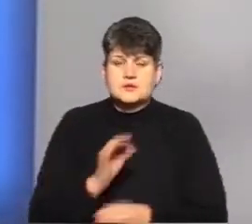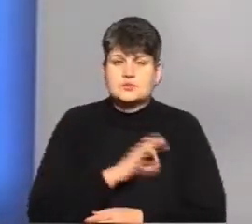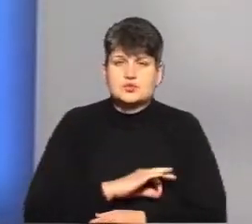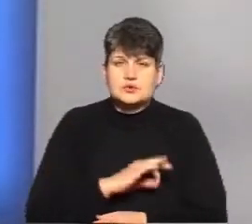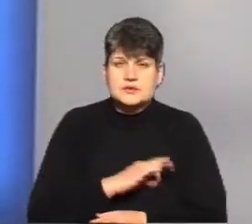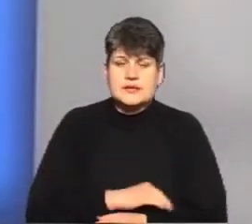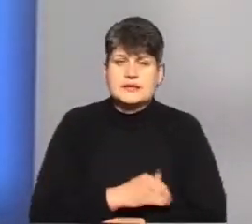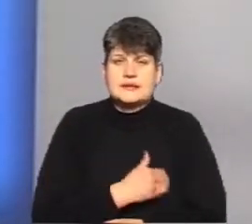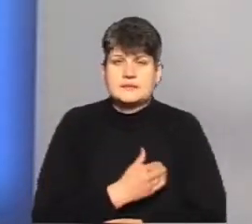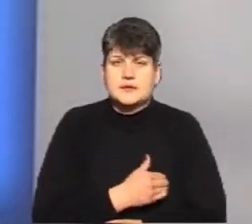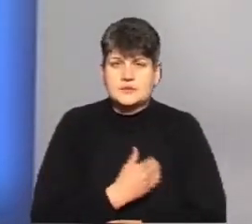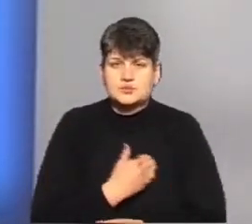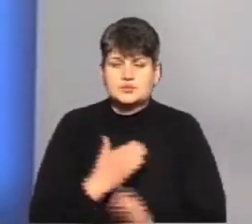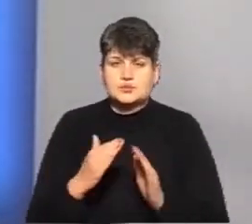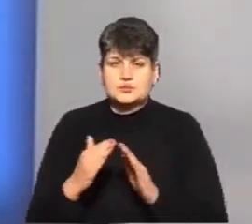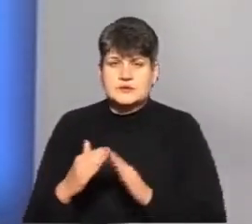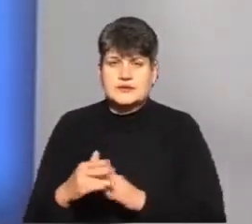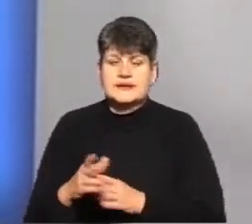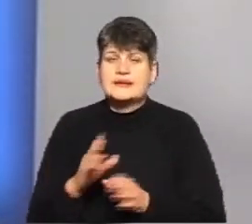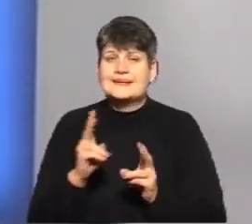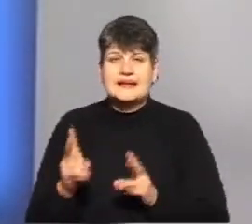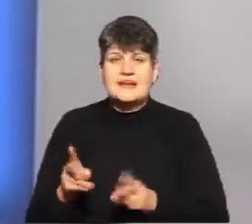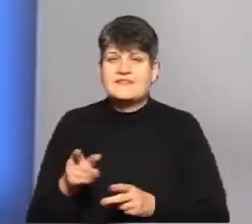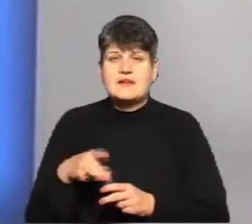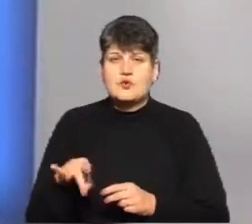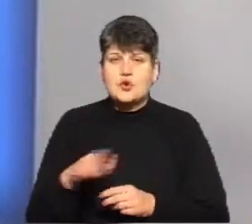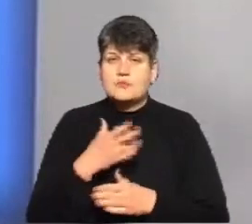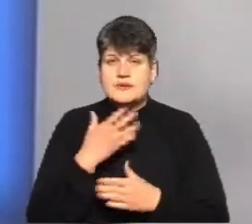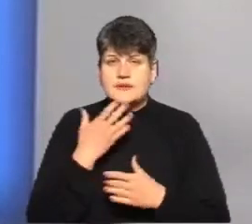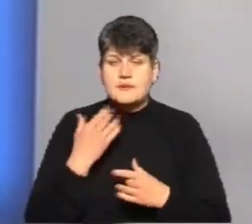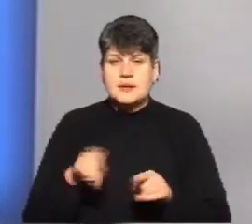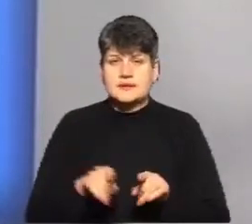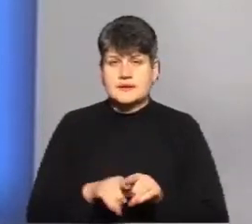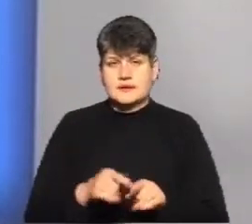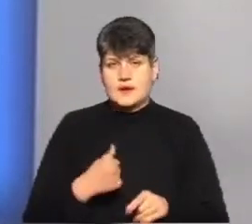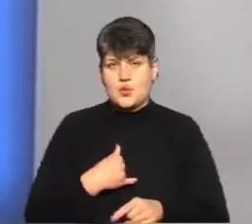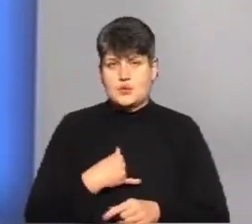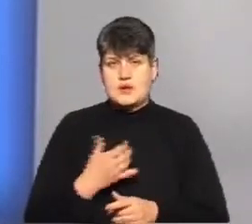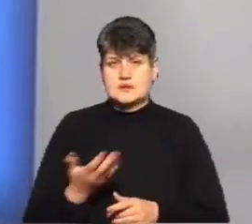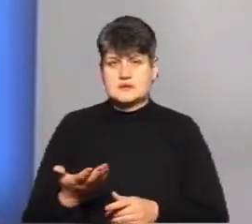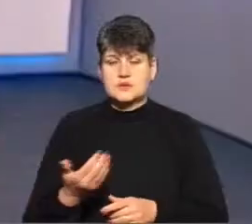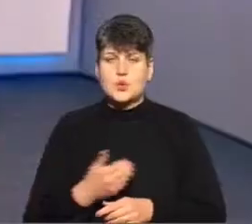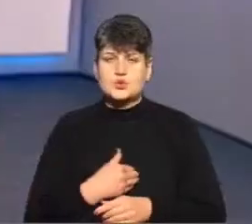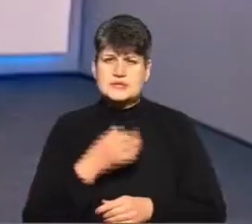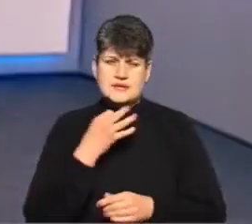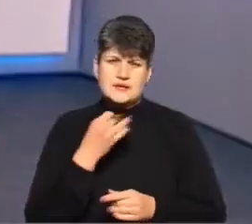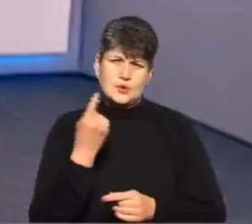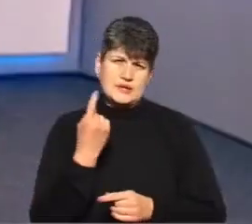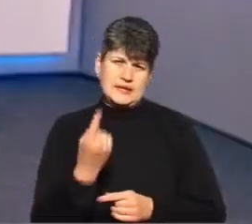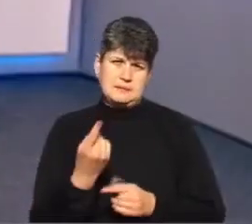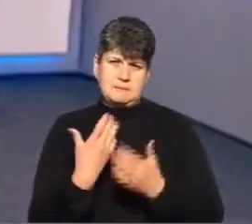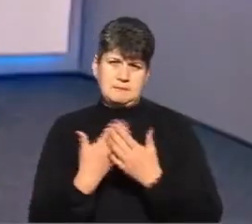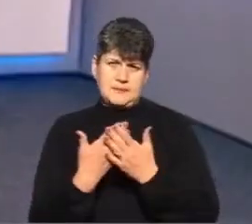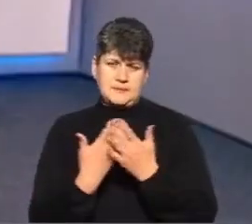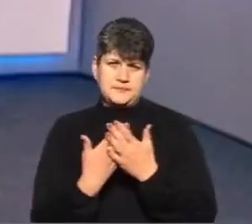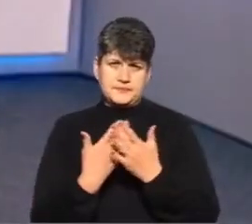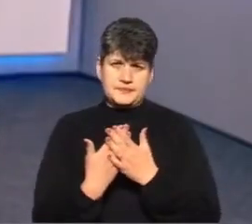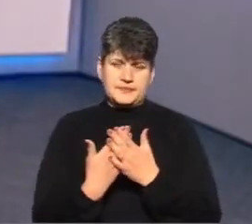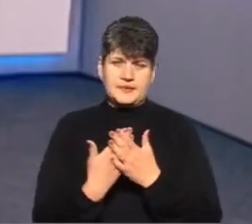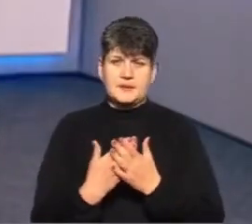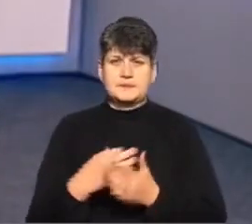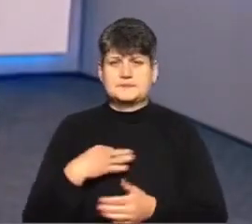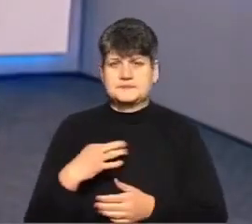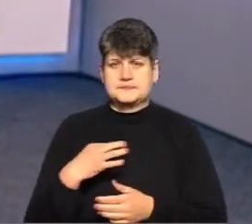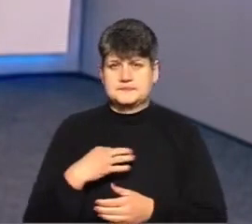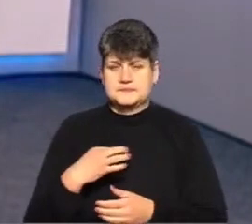квартирах. Ніде в Європі немає такої температури квартири, яка є у нас. Хочу навести такий один єдиний приклад інертності, наприклад, нашої